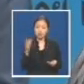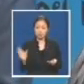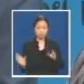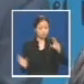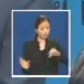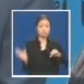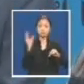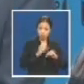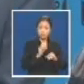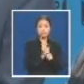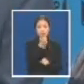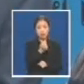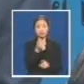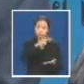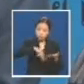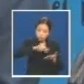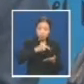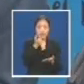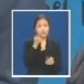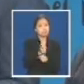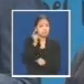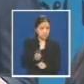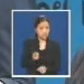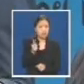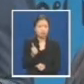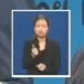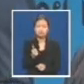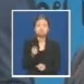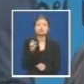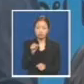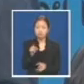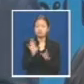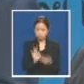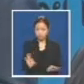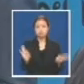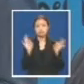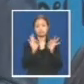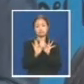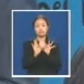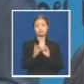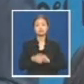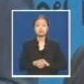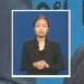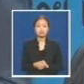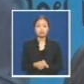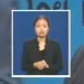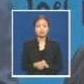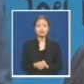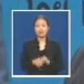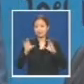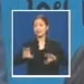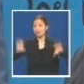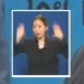สามารถที่จะตรวจสอบได้ตรงนี้แหละครับหัวใจสำคัญนั้นไม่ได้อยู่ที่รัฐบา